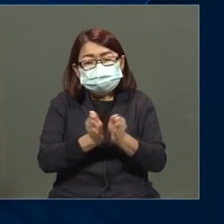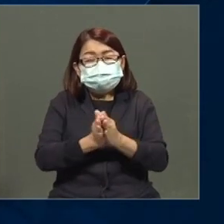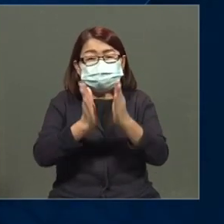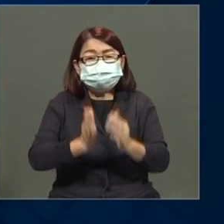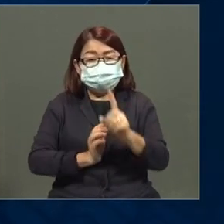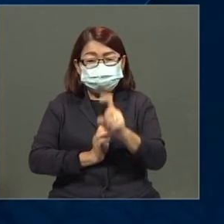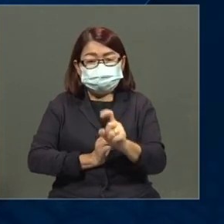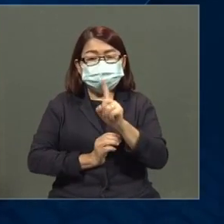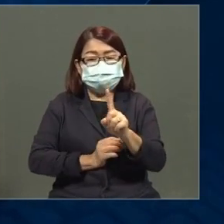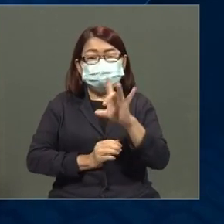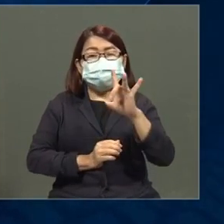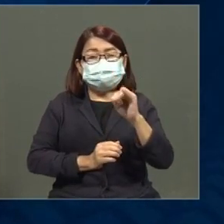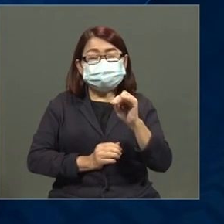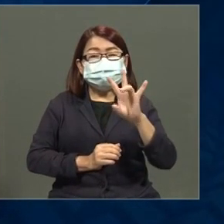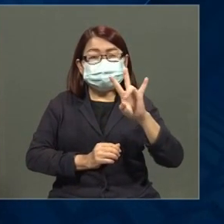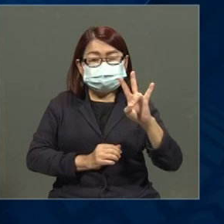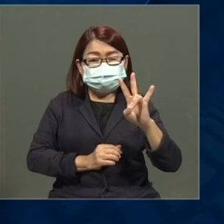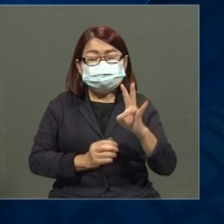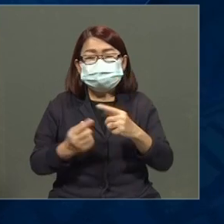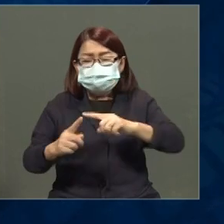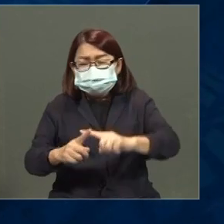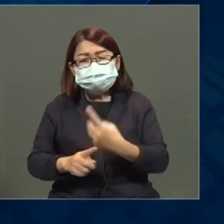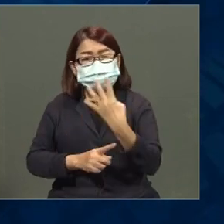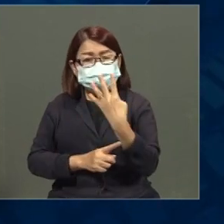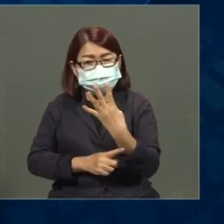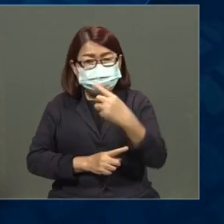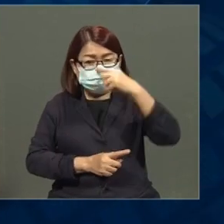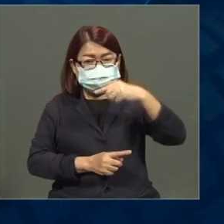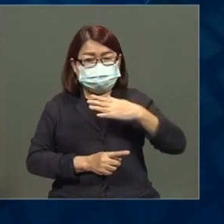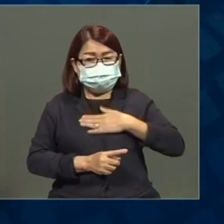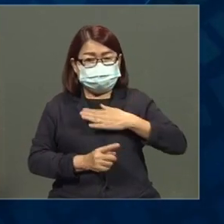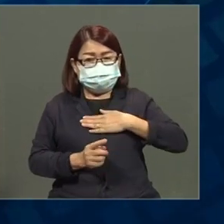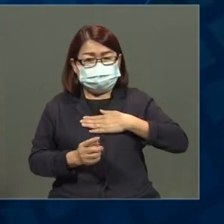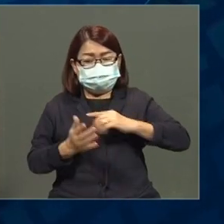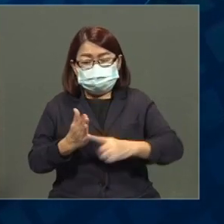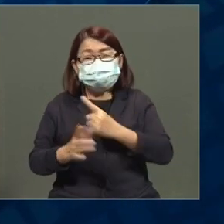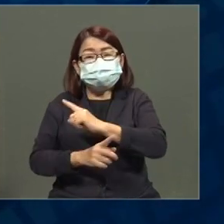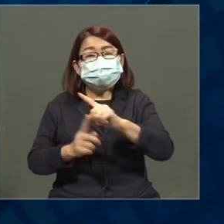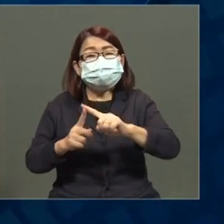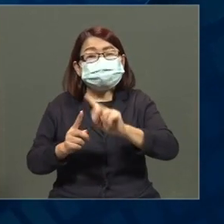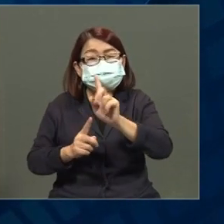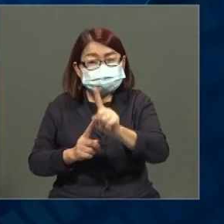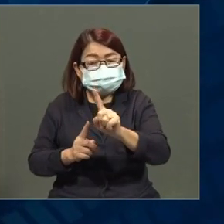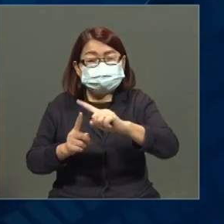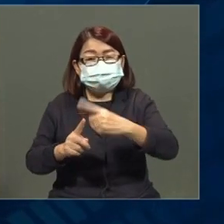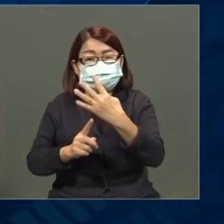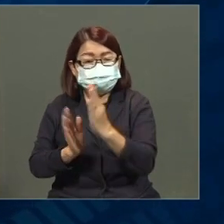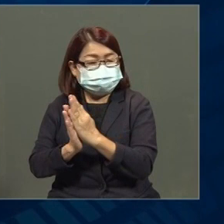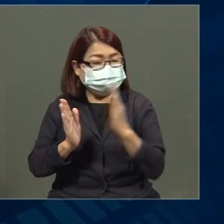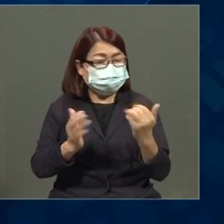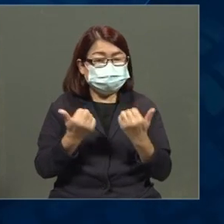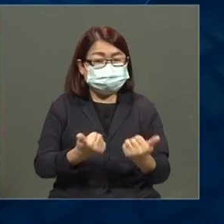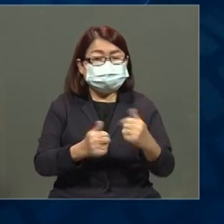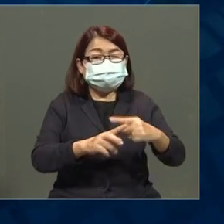ค่ะถ้ามาดูเฉพาะระลอกเมษายนของประเทศไทยนับ1เมษายนถึง28นะคะก็จะ